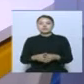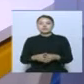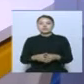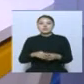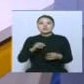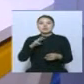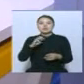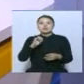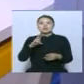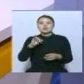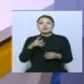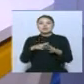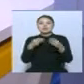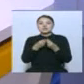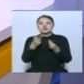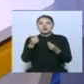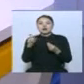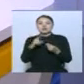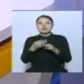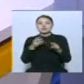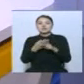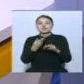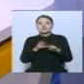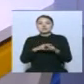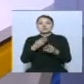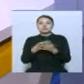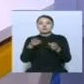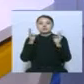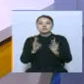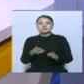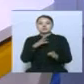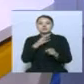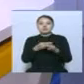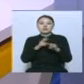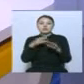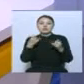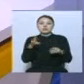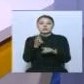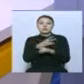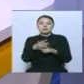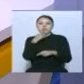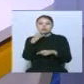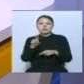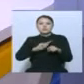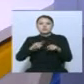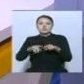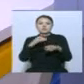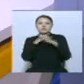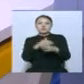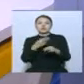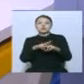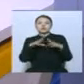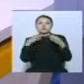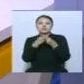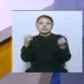Тенге ауылында бүтін бір отбасы газға уланып қала жаздады. Оқиға түнгі мезгілде болған. Мамандар дергезінде жетіп, және мүшелерін құтқарып